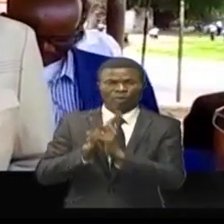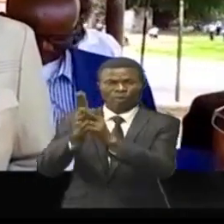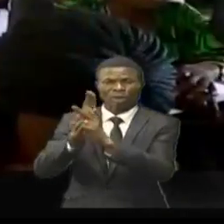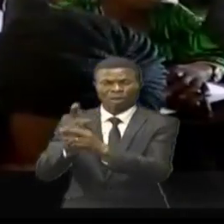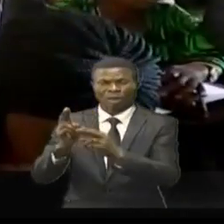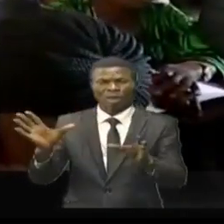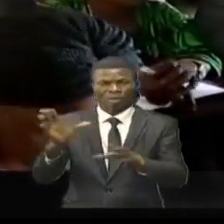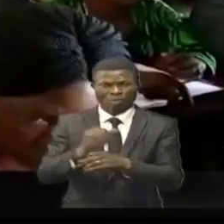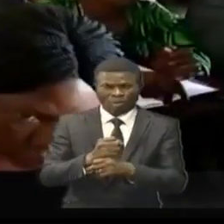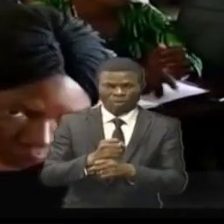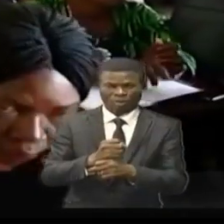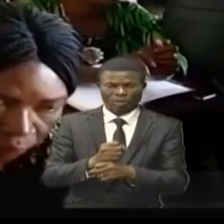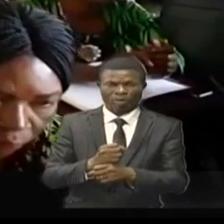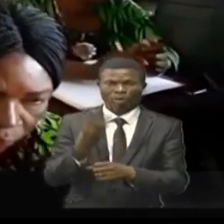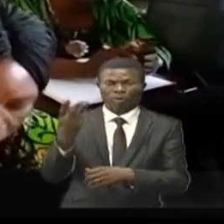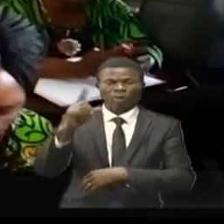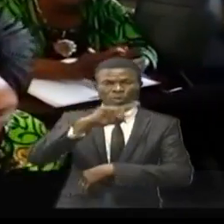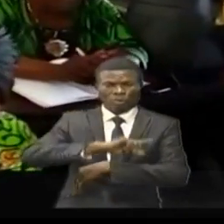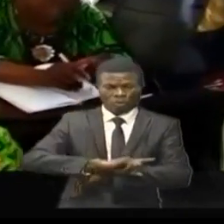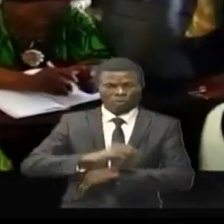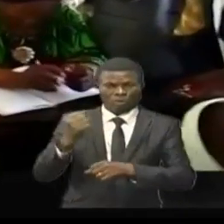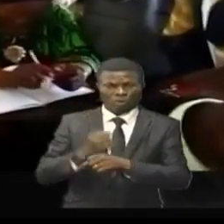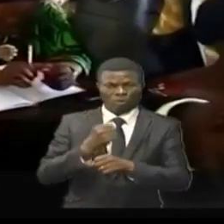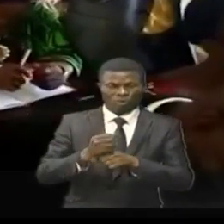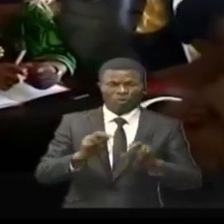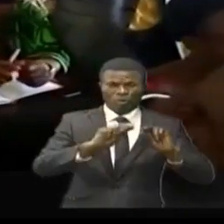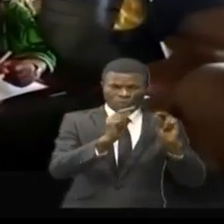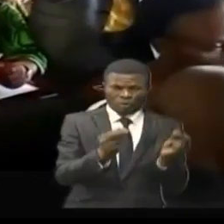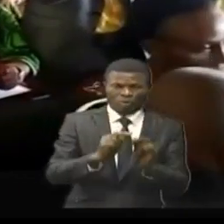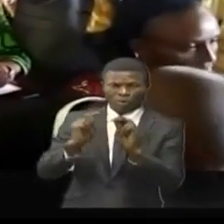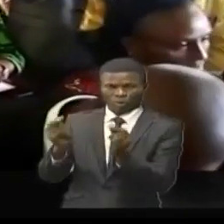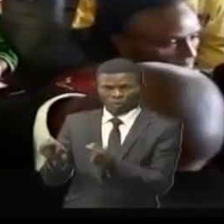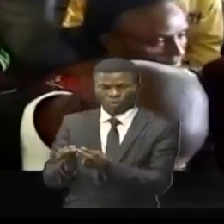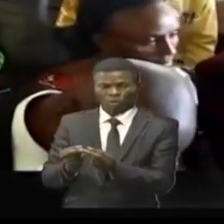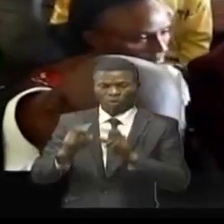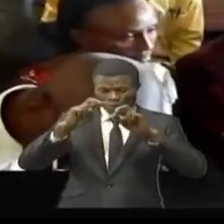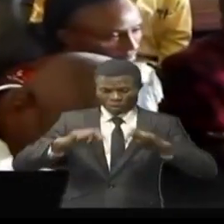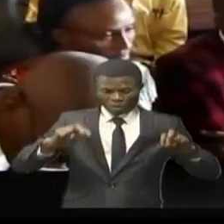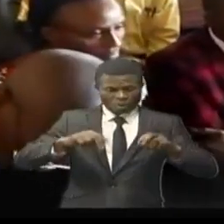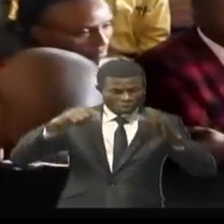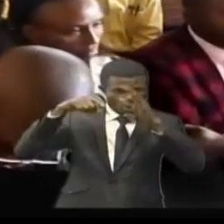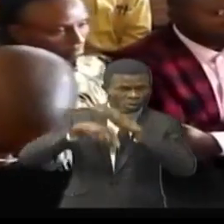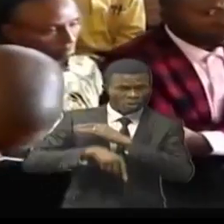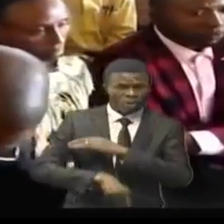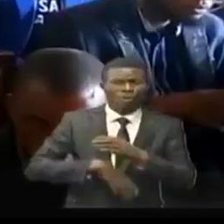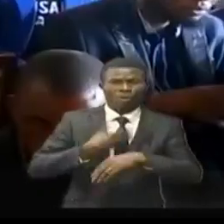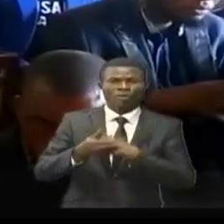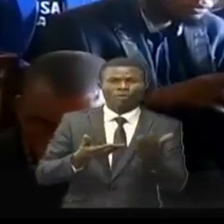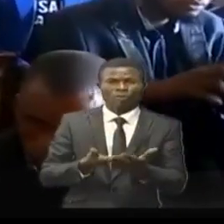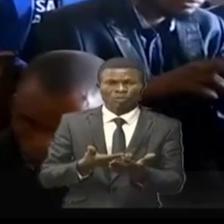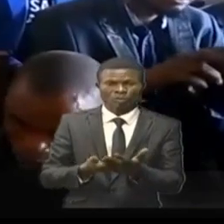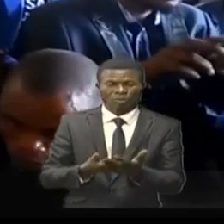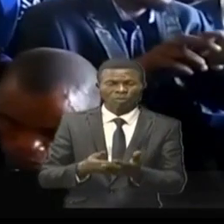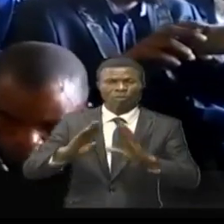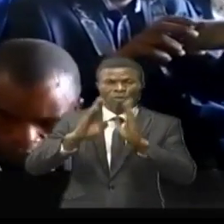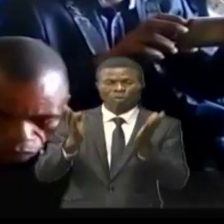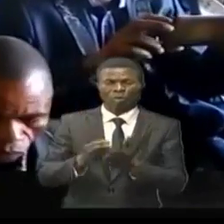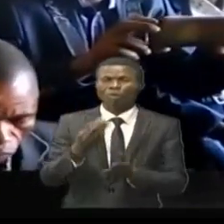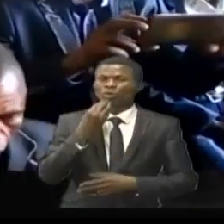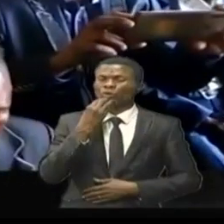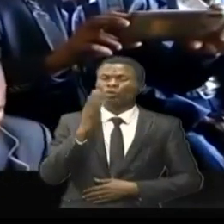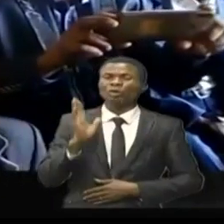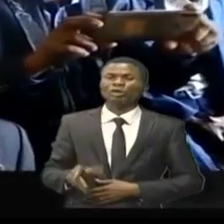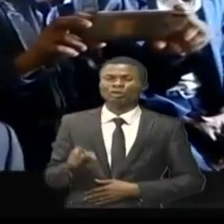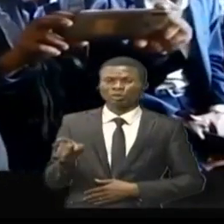restitution. Pendant ces 3 jours de travaux en groupe, les analyses profondes vont être faites par toute la partie